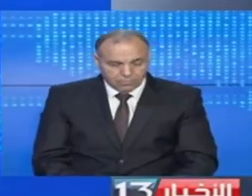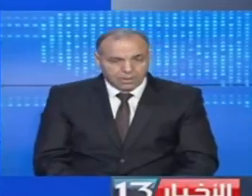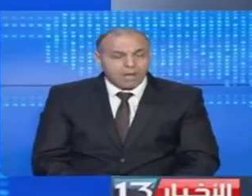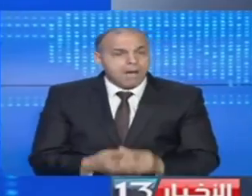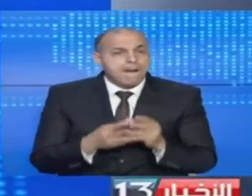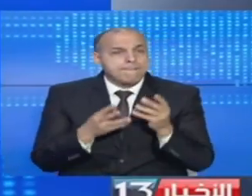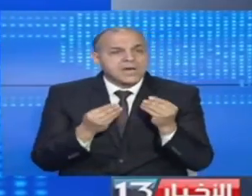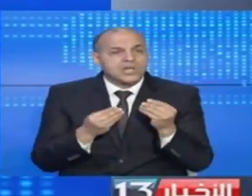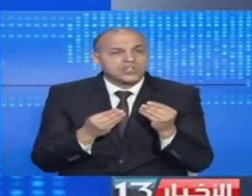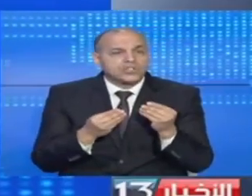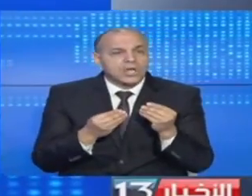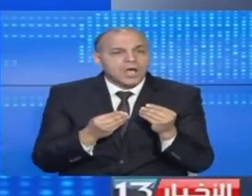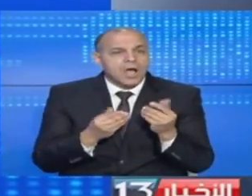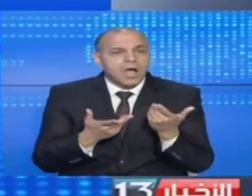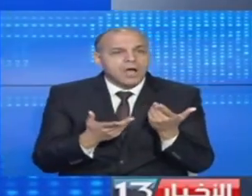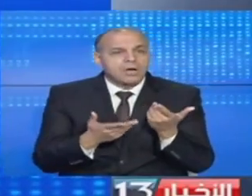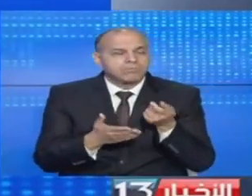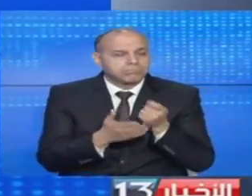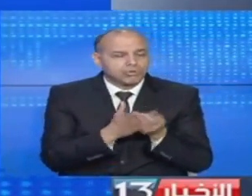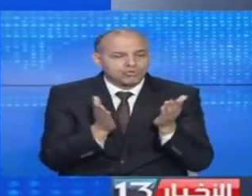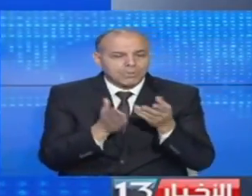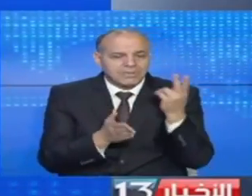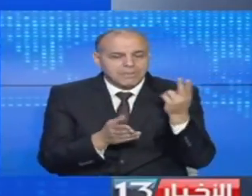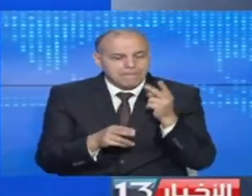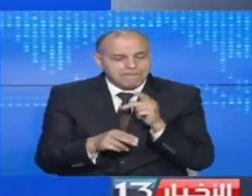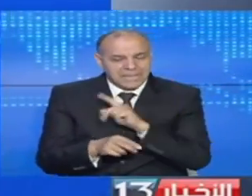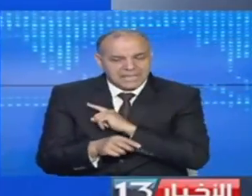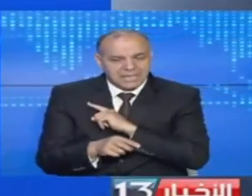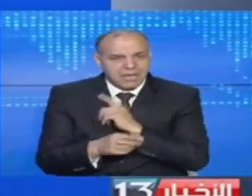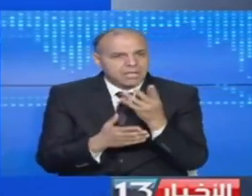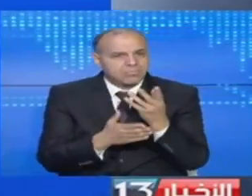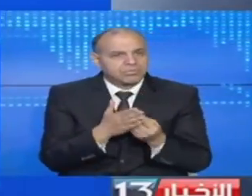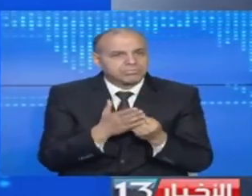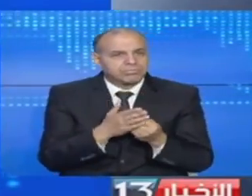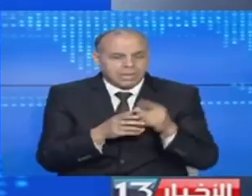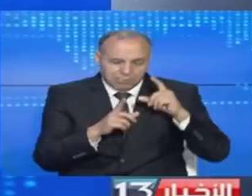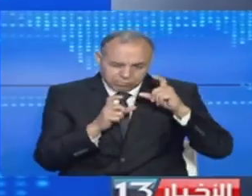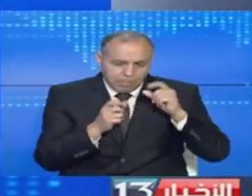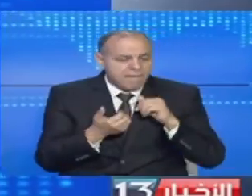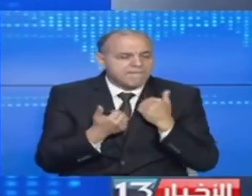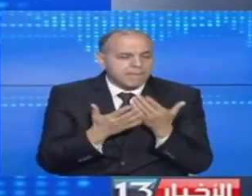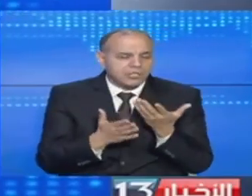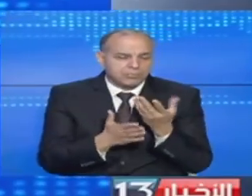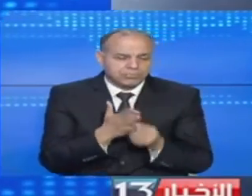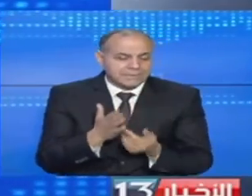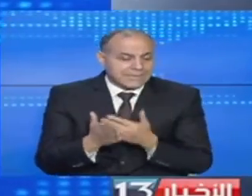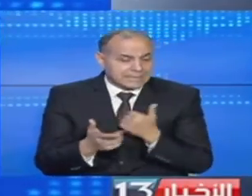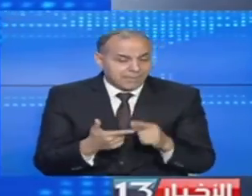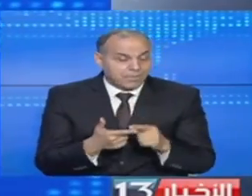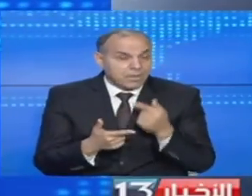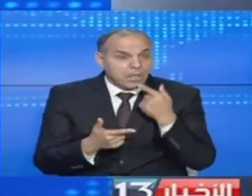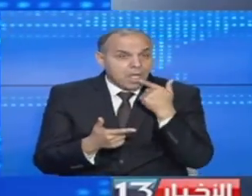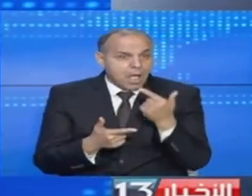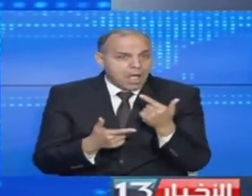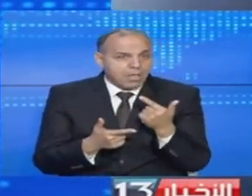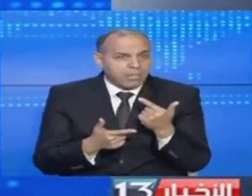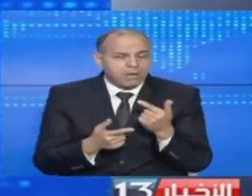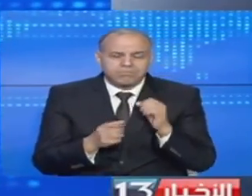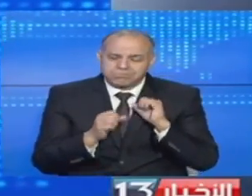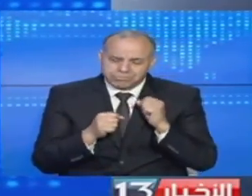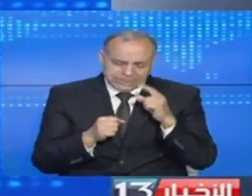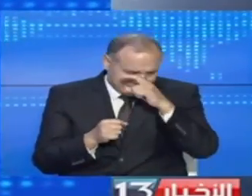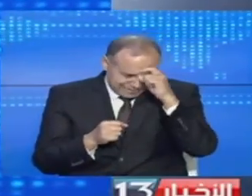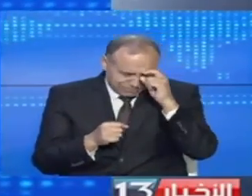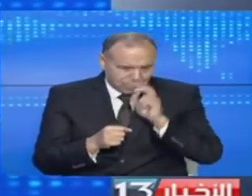عدد من مرتدي المستشفى جامعي بين من غياب الاسكان غرب هذه المؤسسه الصحيه ومايك بدهم